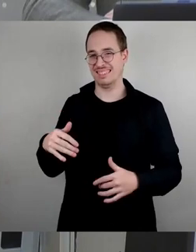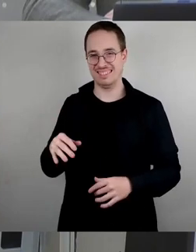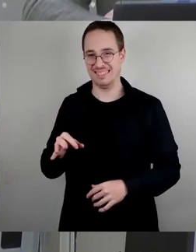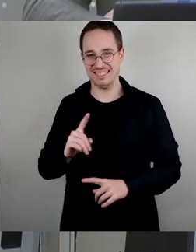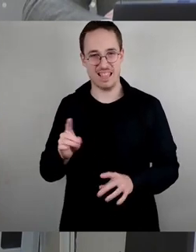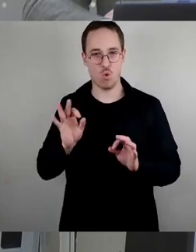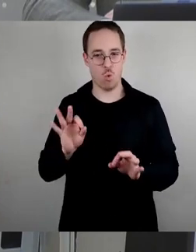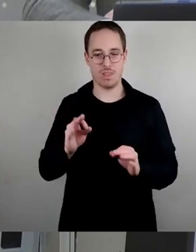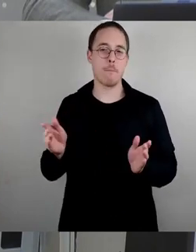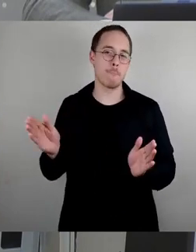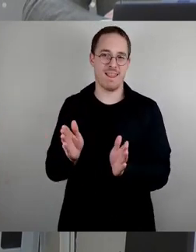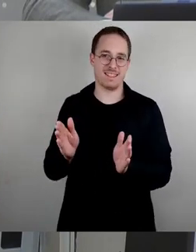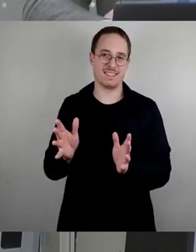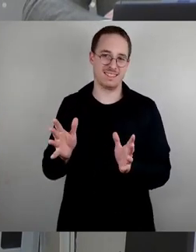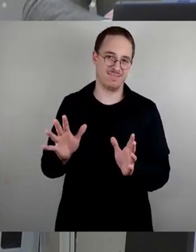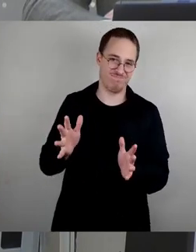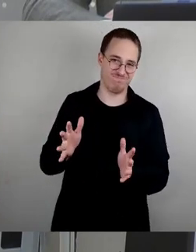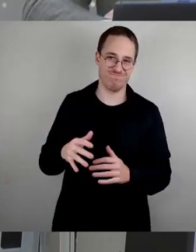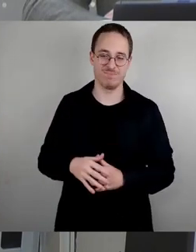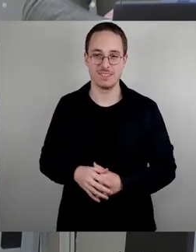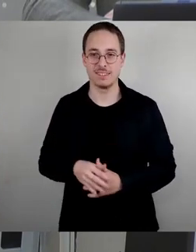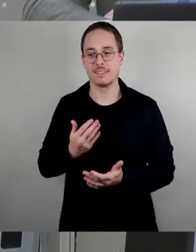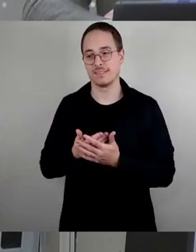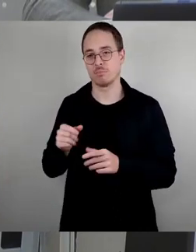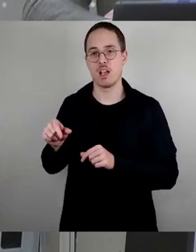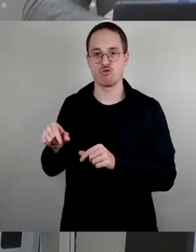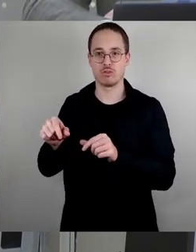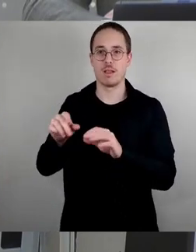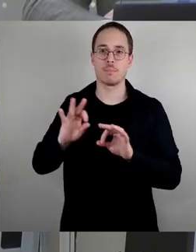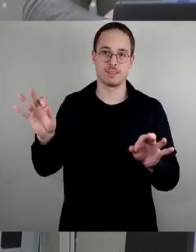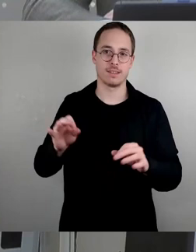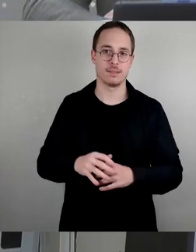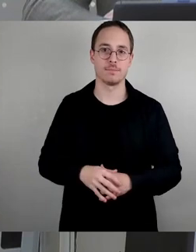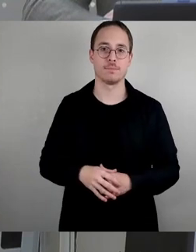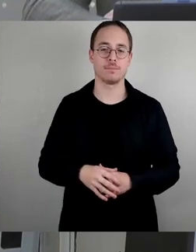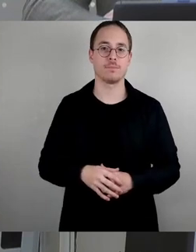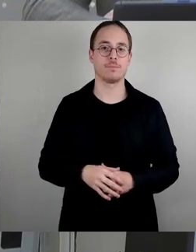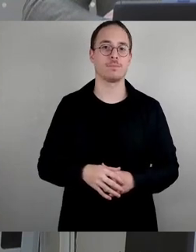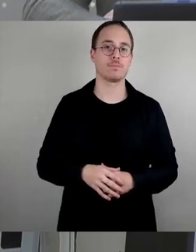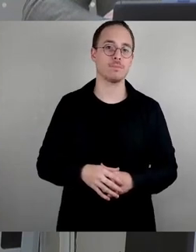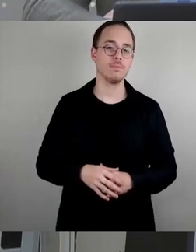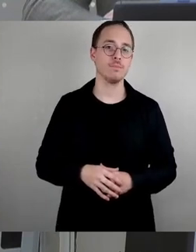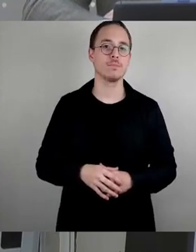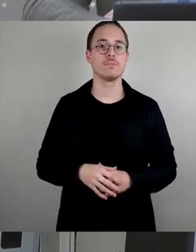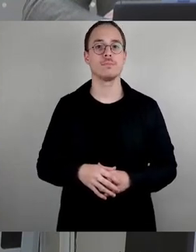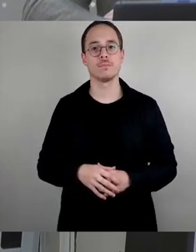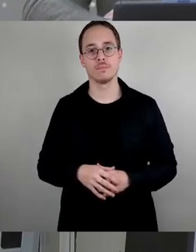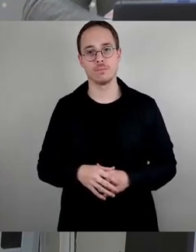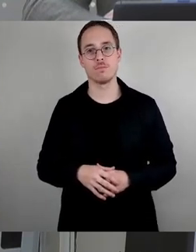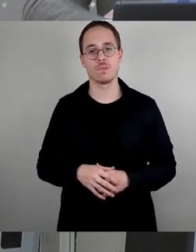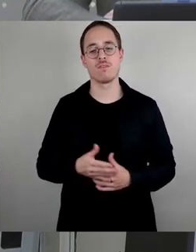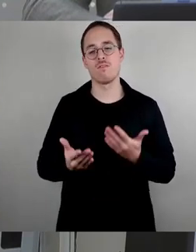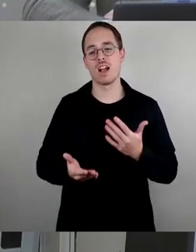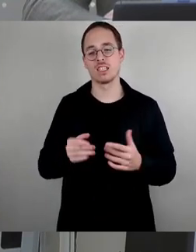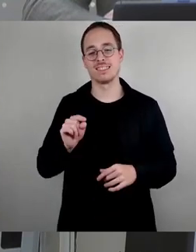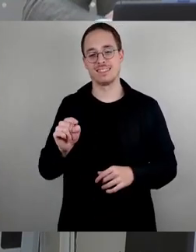und denken mal, dass man sich die Planung auch im Fortgang der Verkehrsentwicklung in Dresden sicherlich noch ein, zwei, wenn nicht dreimal anschauen muss